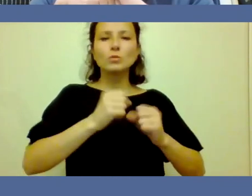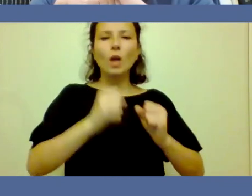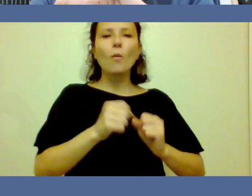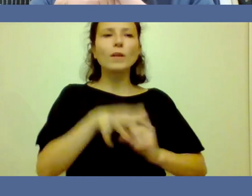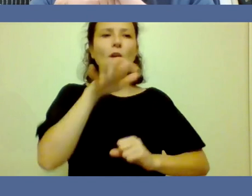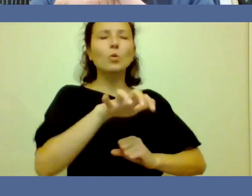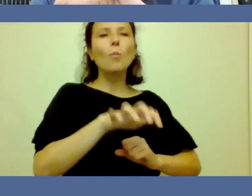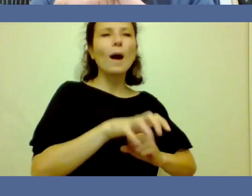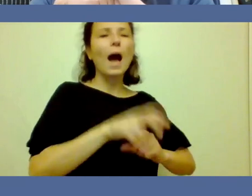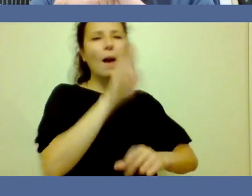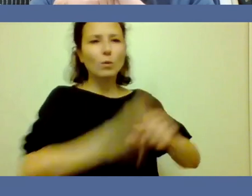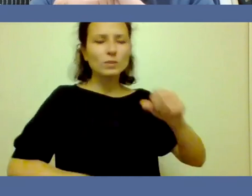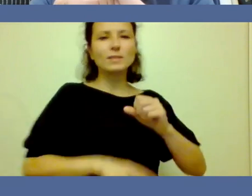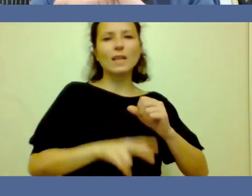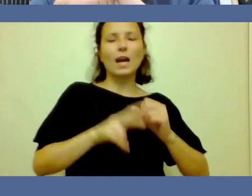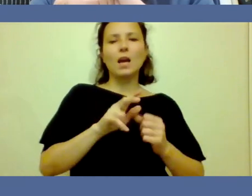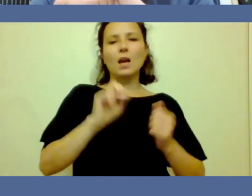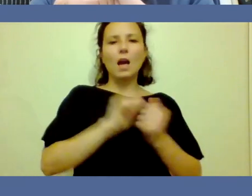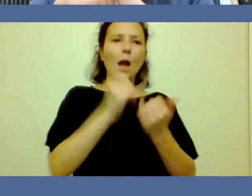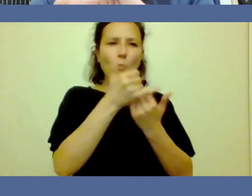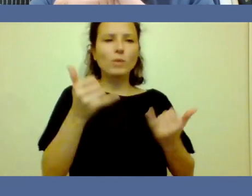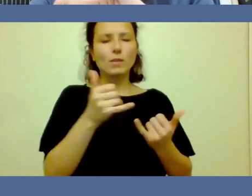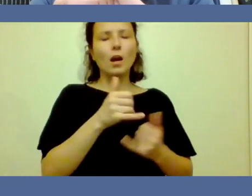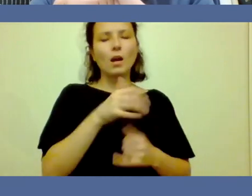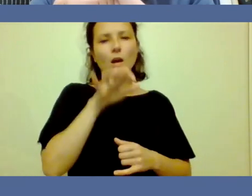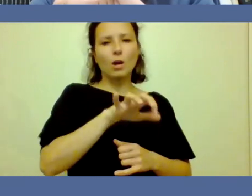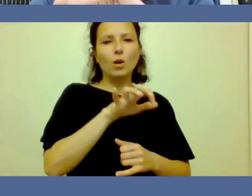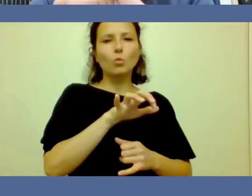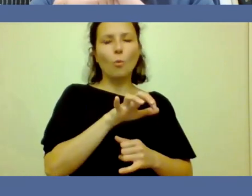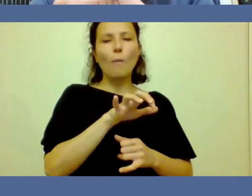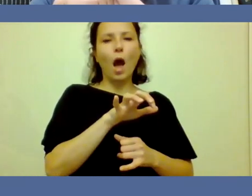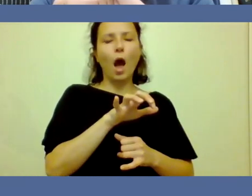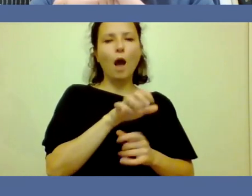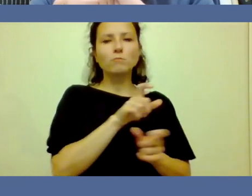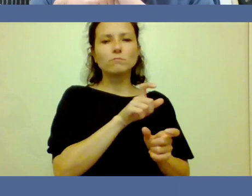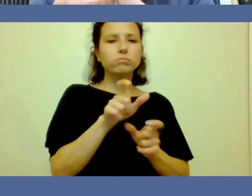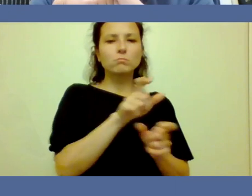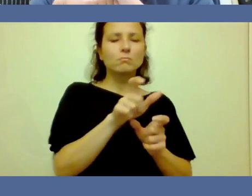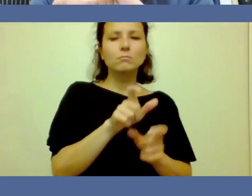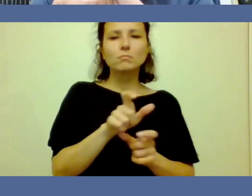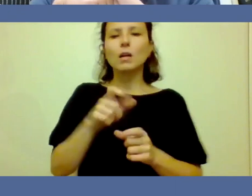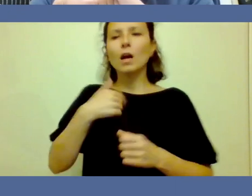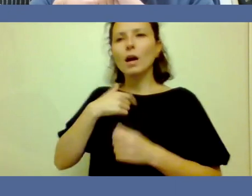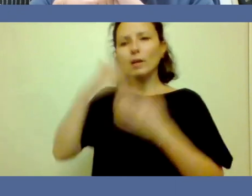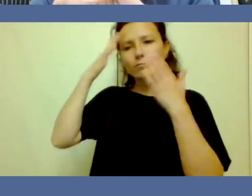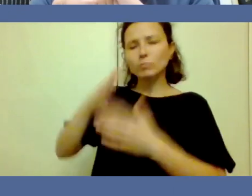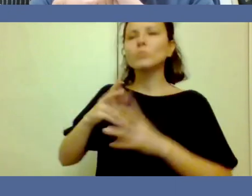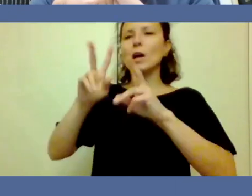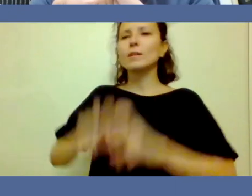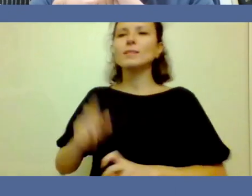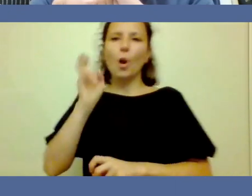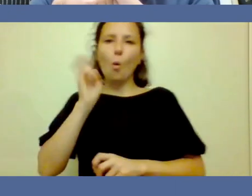organach ścigania jakąkolwiek, a zajmuje się analizą humanistyczną albo filozoficzną, bo do tego